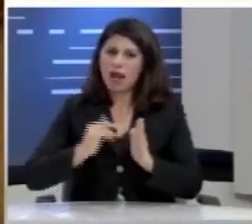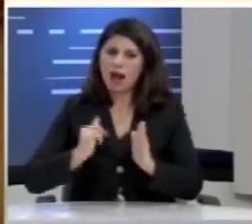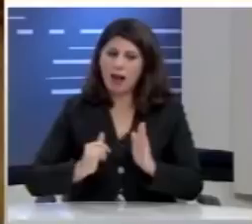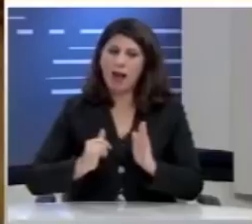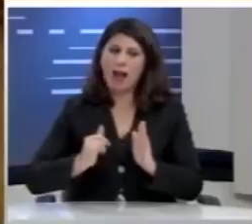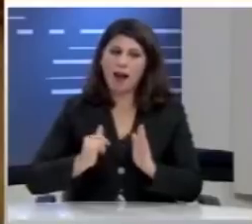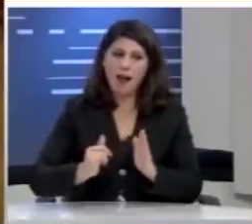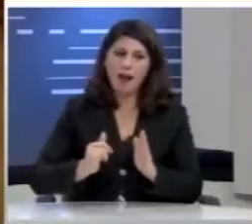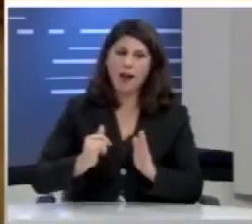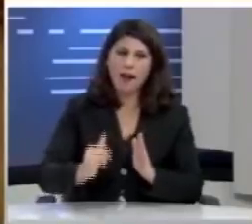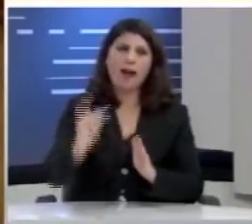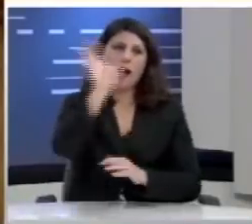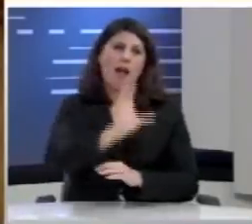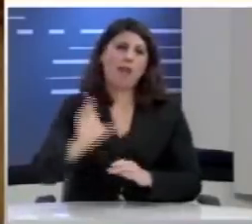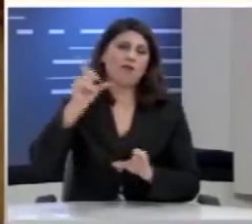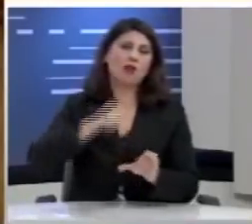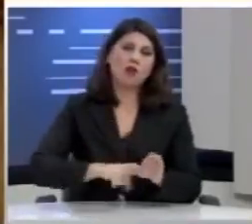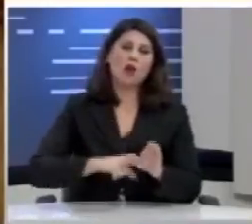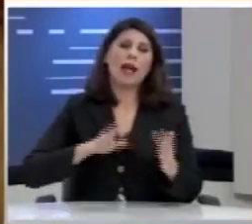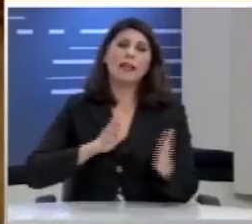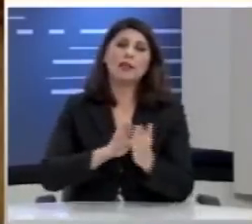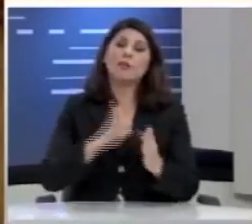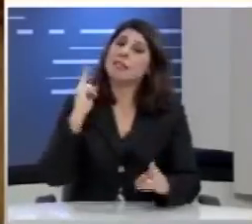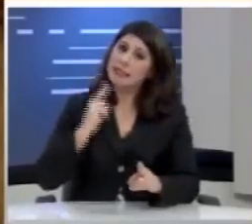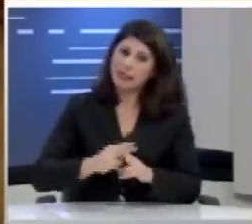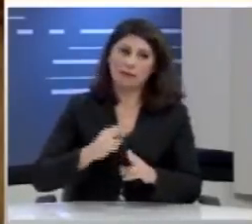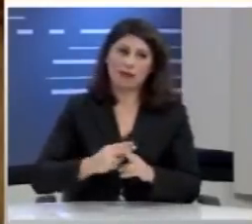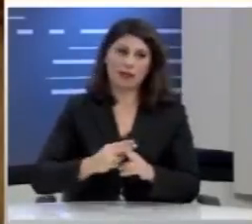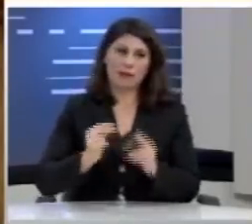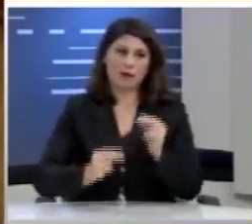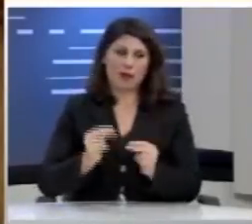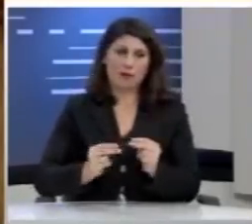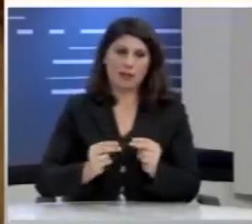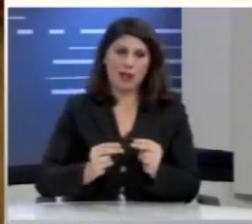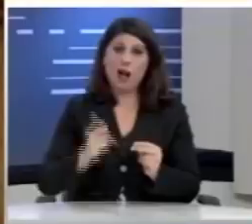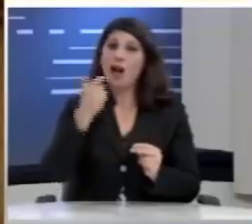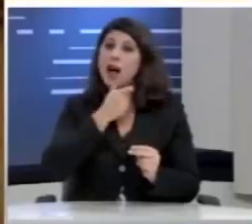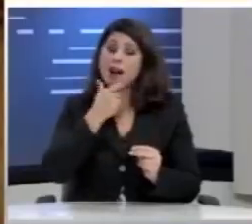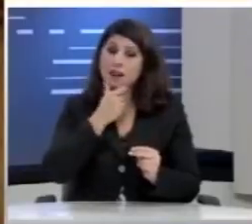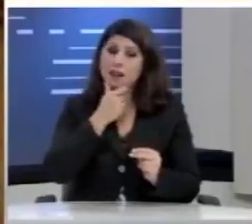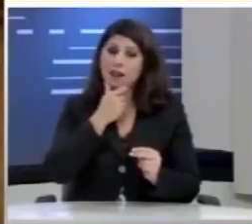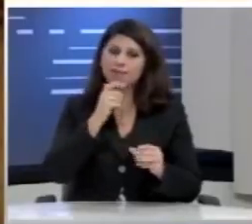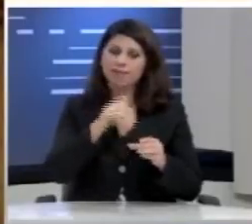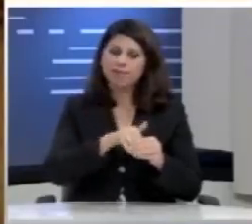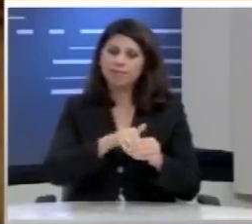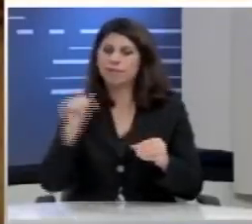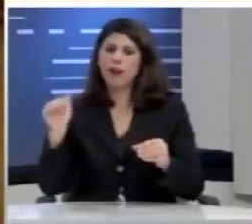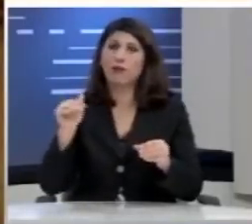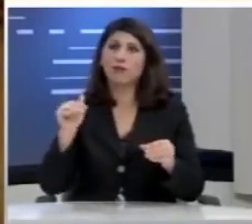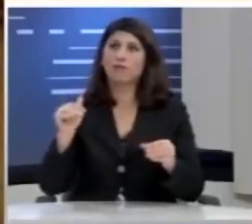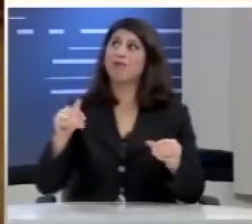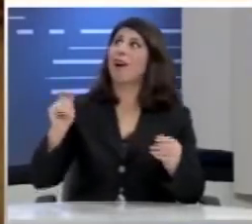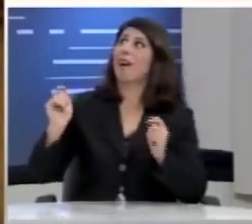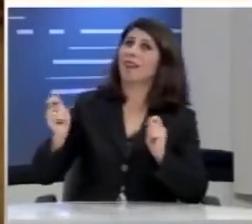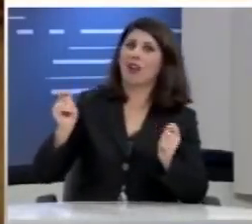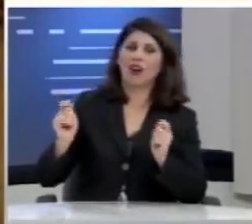επιβραδύνεται. Η Ευρωζώνη αντιμετωπίζει σημαντικά προβλήματα. Η Βρετανία αποχωρεί με τυμπανοκρουσίες